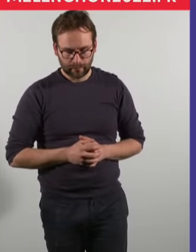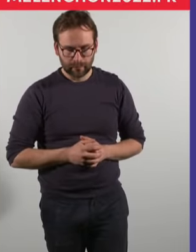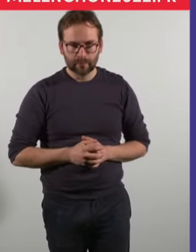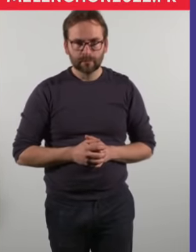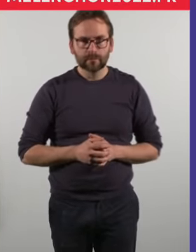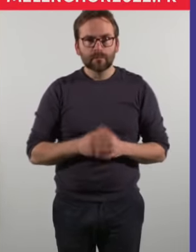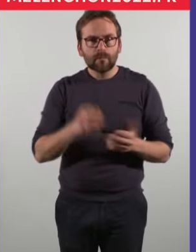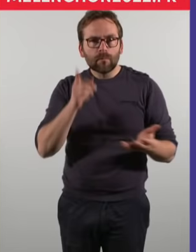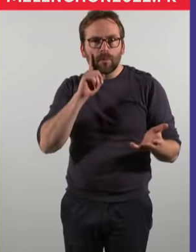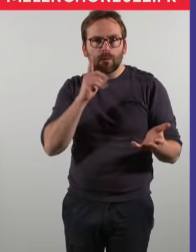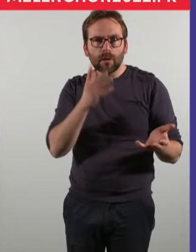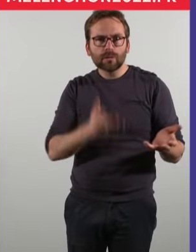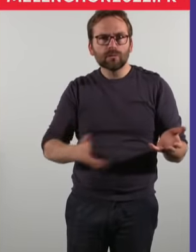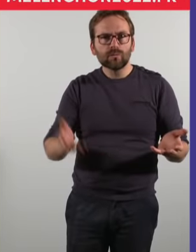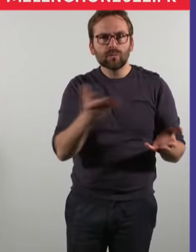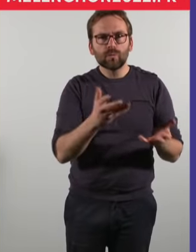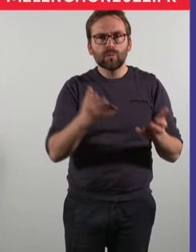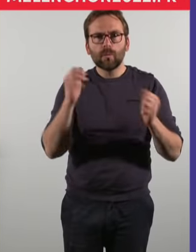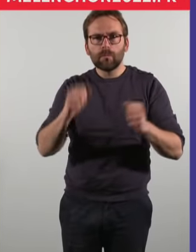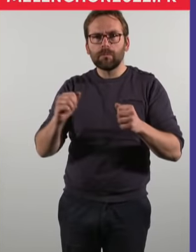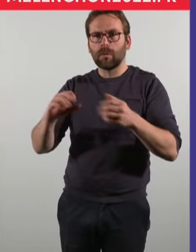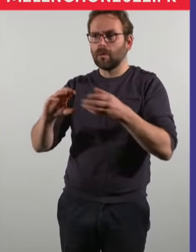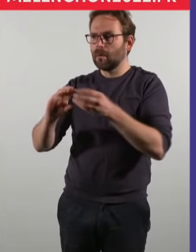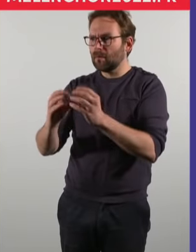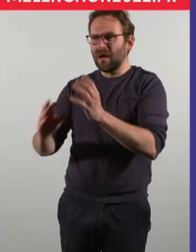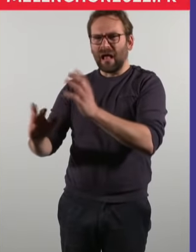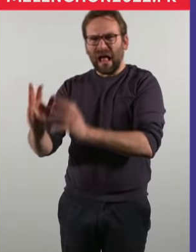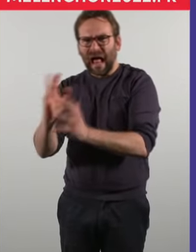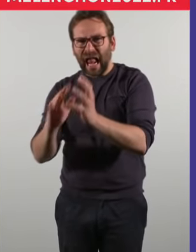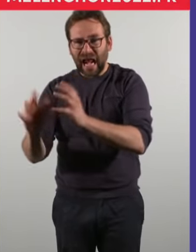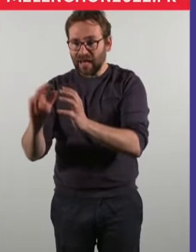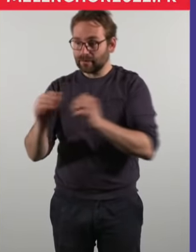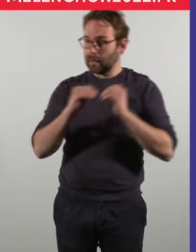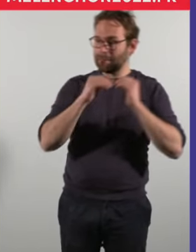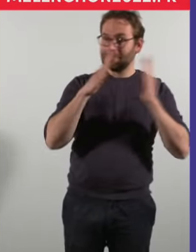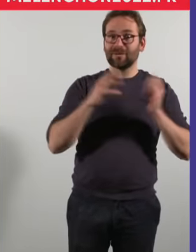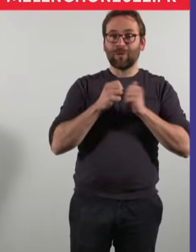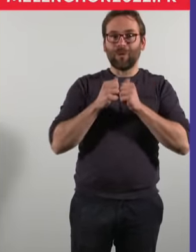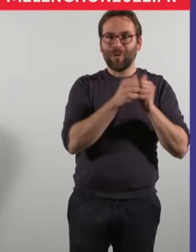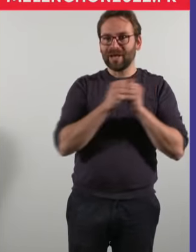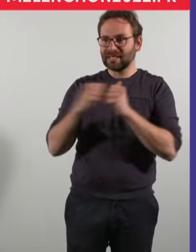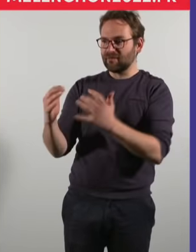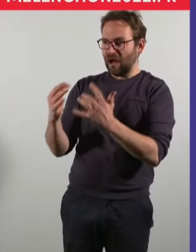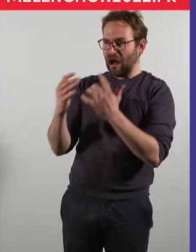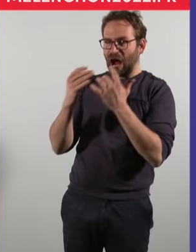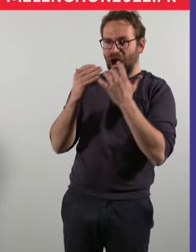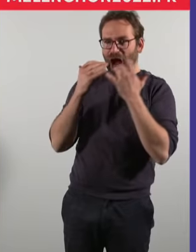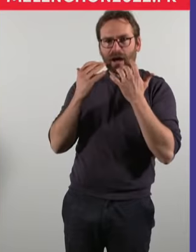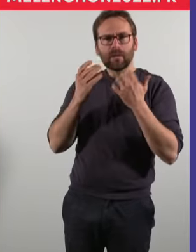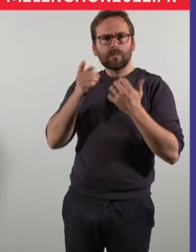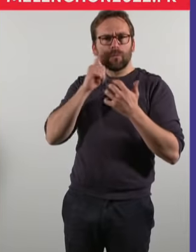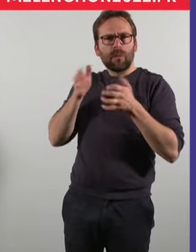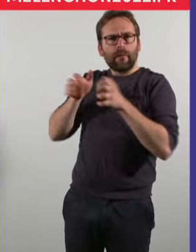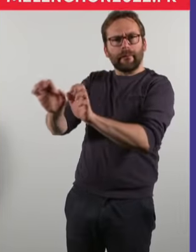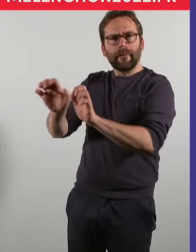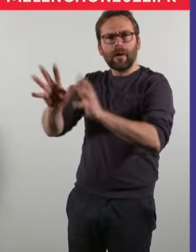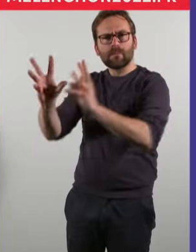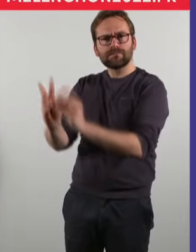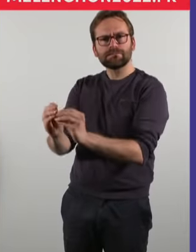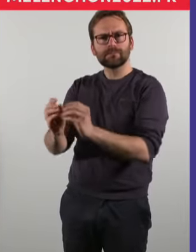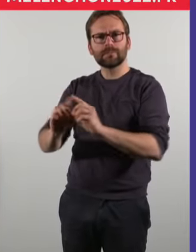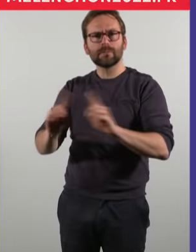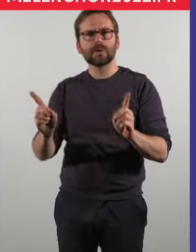Qu'est-ce qui nous empêche vraiment d'éteindre l'incendie qui menace de ravager notre maison collective ? À mon